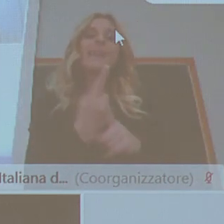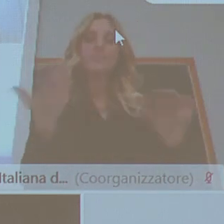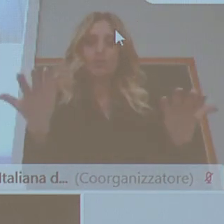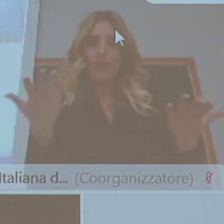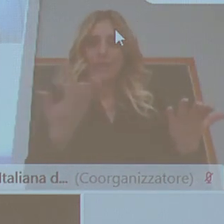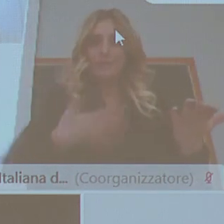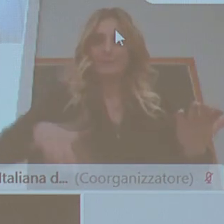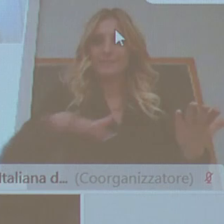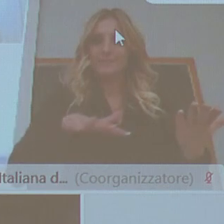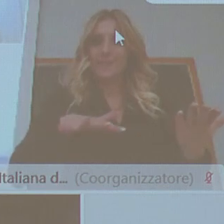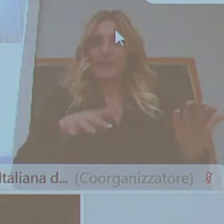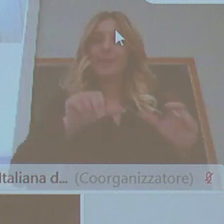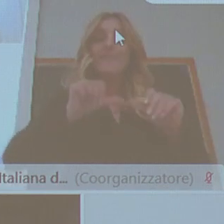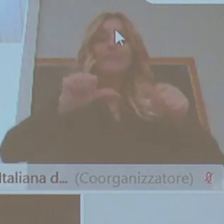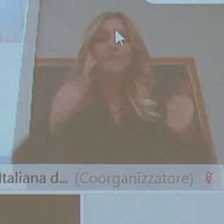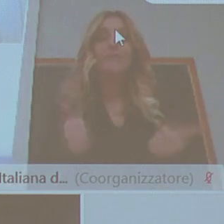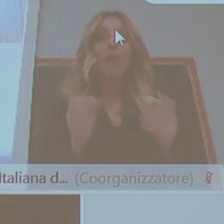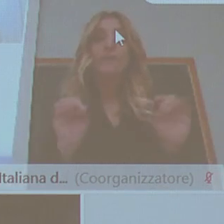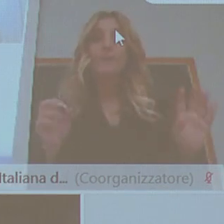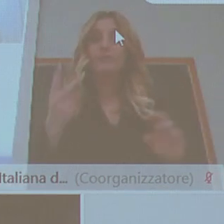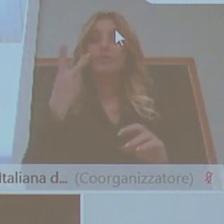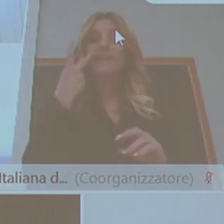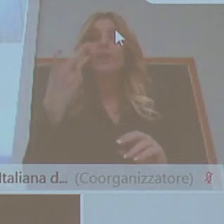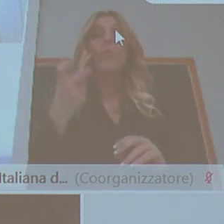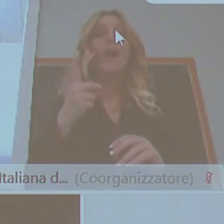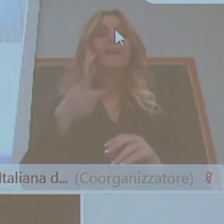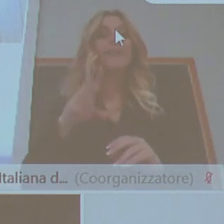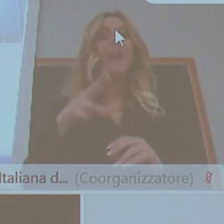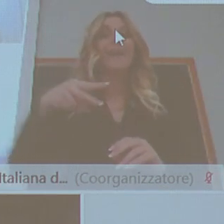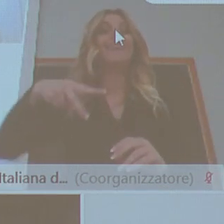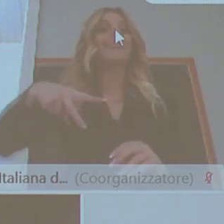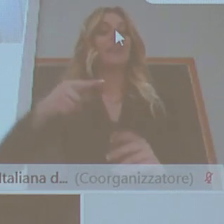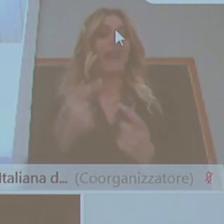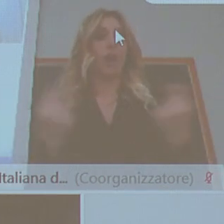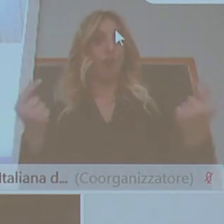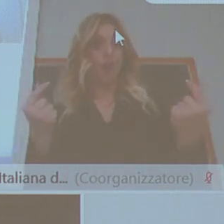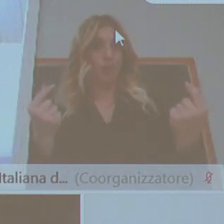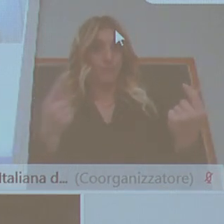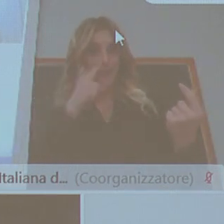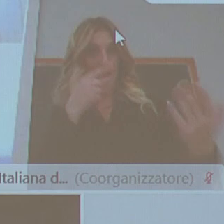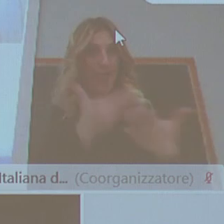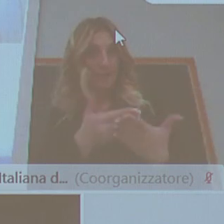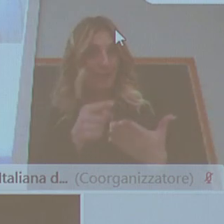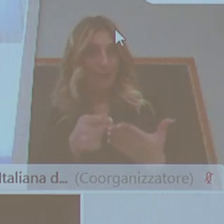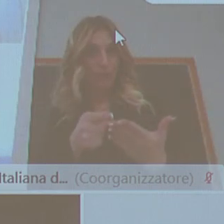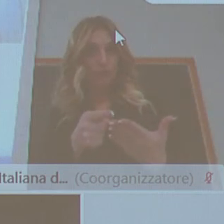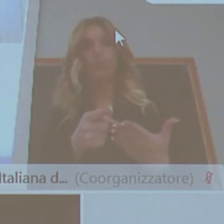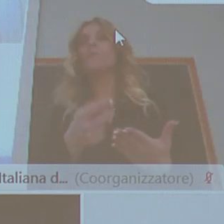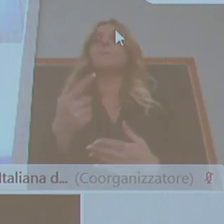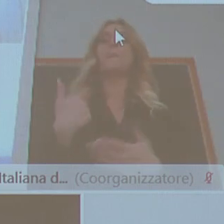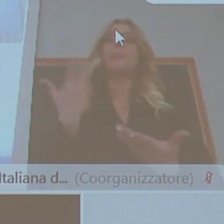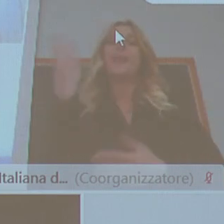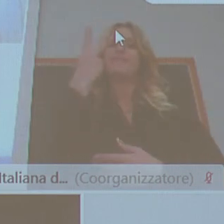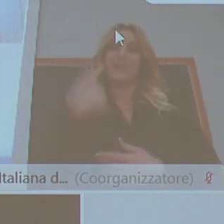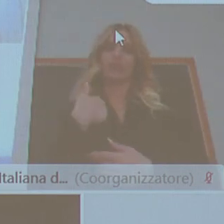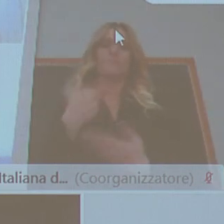questa formazione verso la green economy o che risponde alla green economy? Certo, un fornaio non parla male del